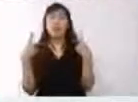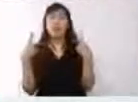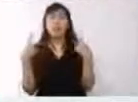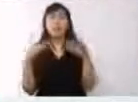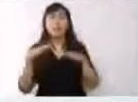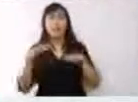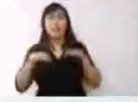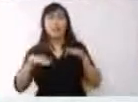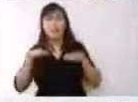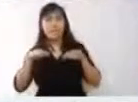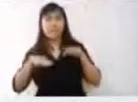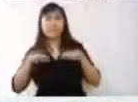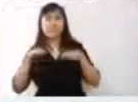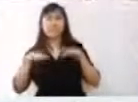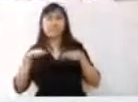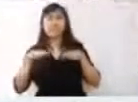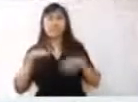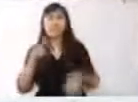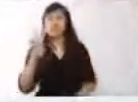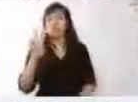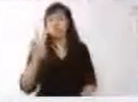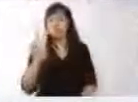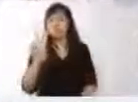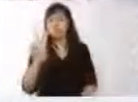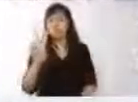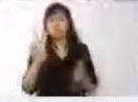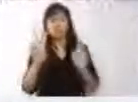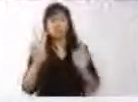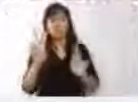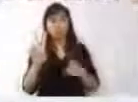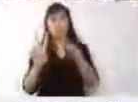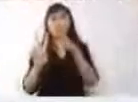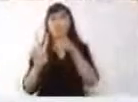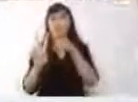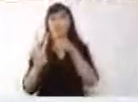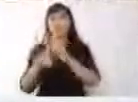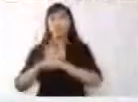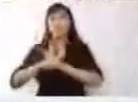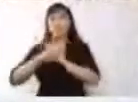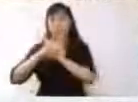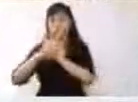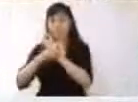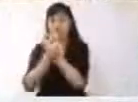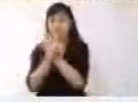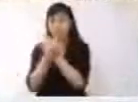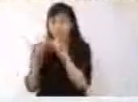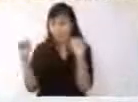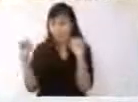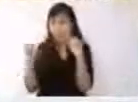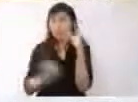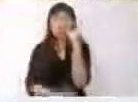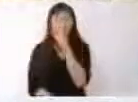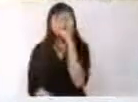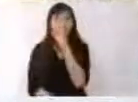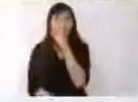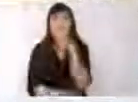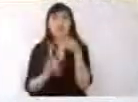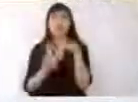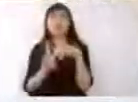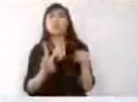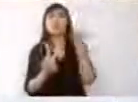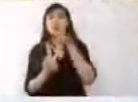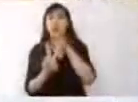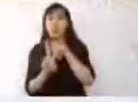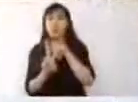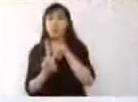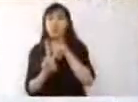At bukas po ang embassy, Lunes hanggang Biyernes po. Ano? And of course, yung ating emergency assistance is always